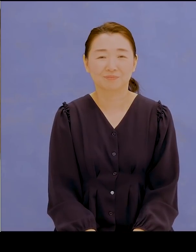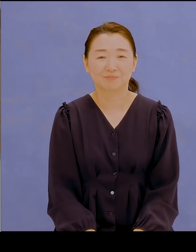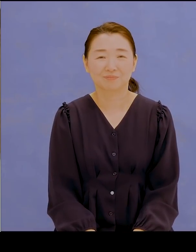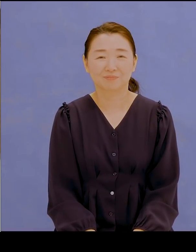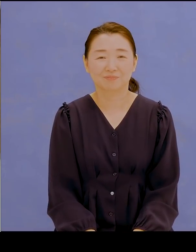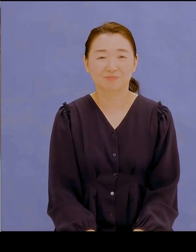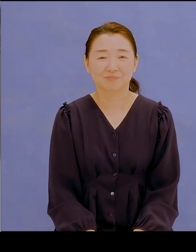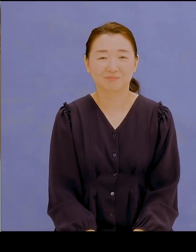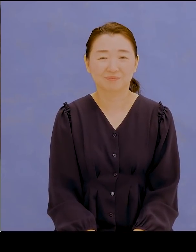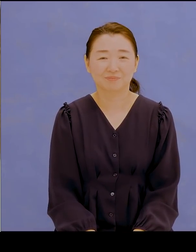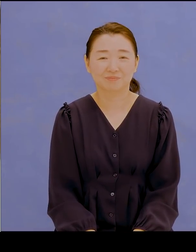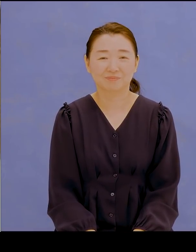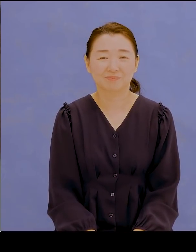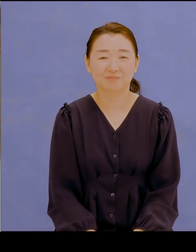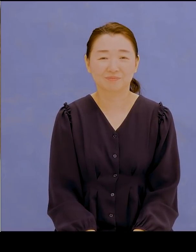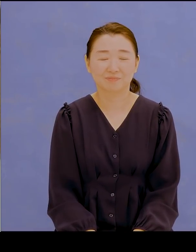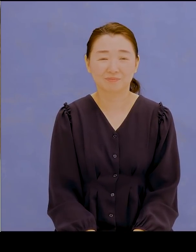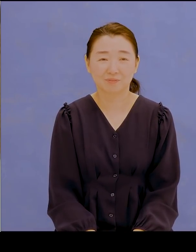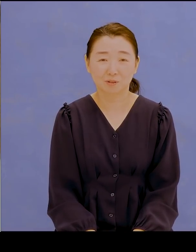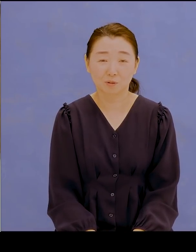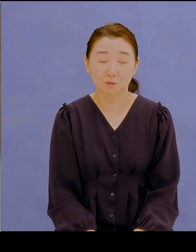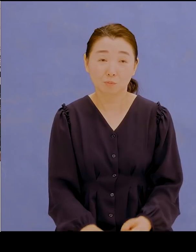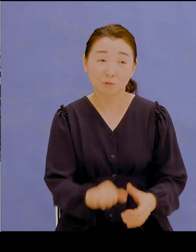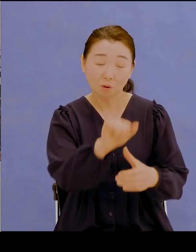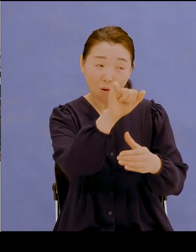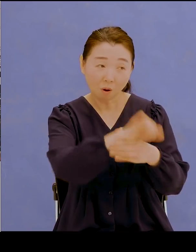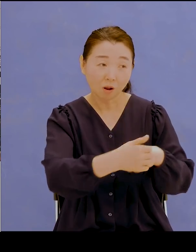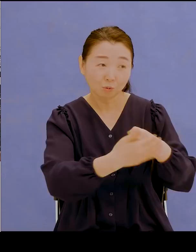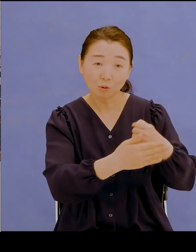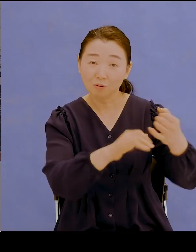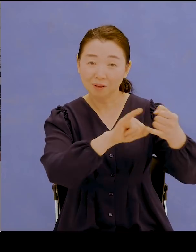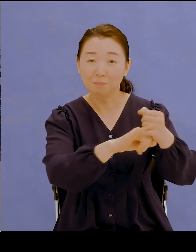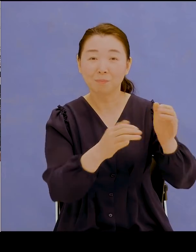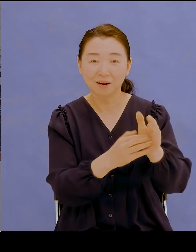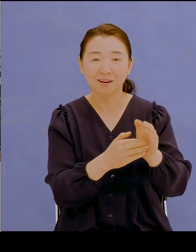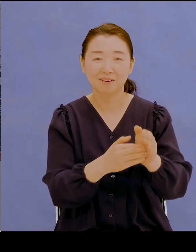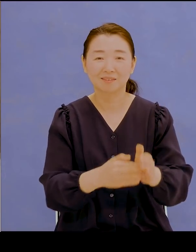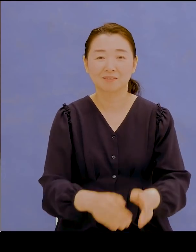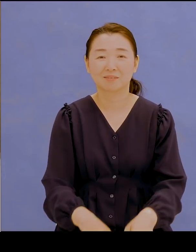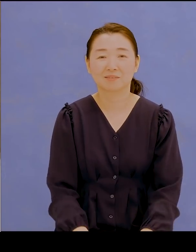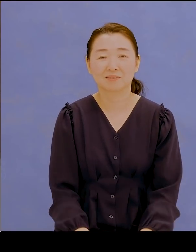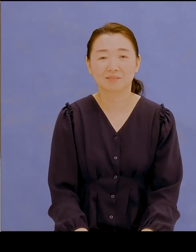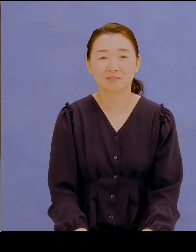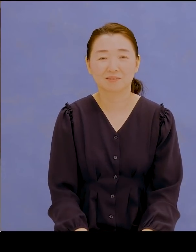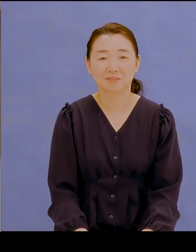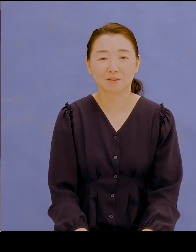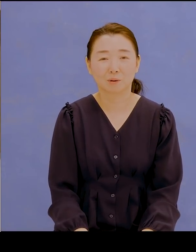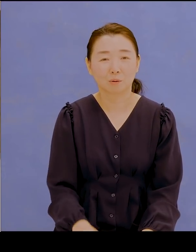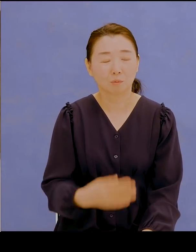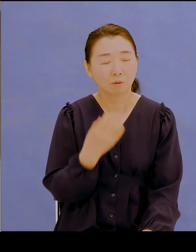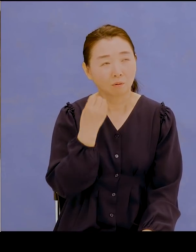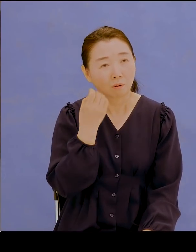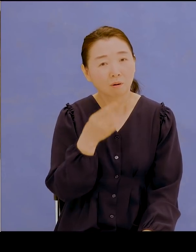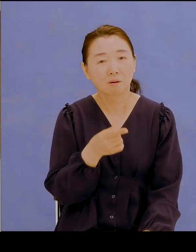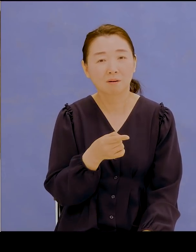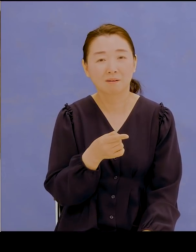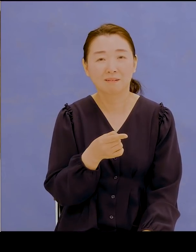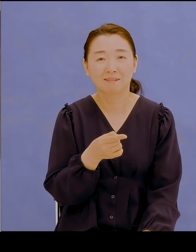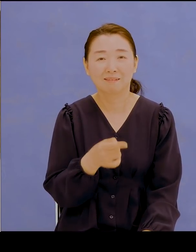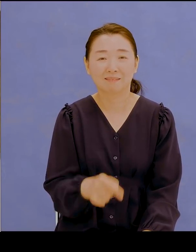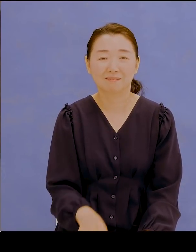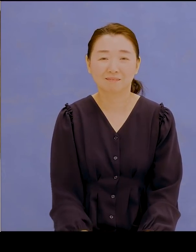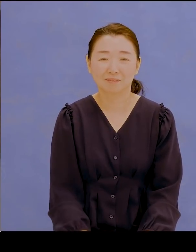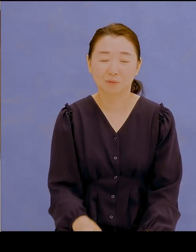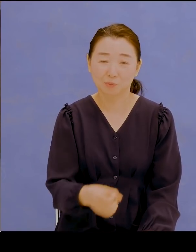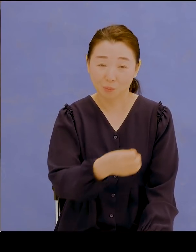근데 그게 그분들이 도와주겠다는 거예요. 정말. 참나 희한하네. 그래갖고